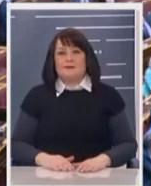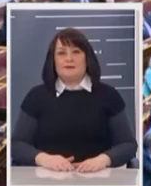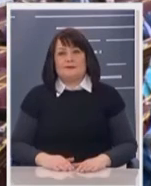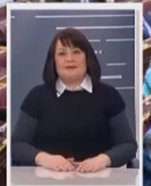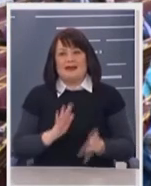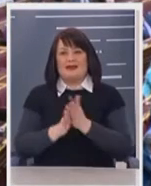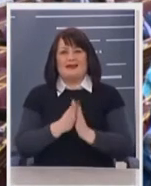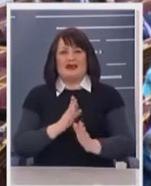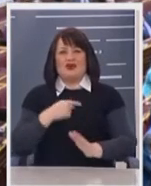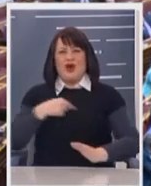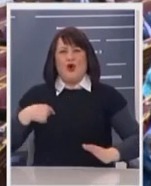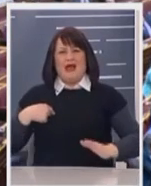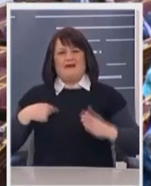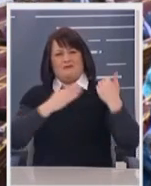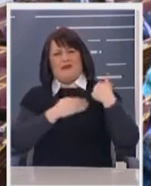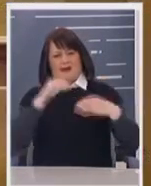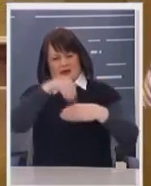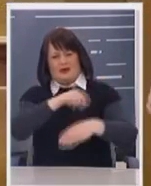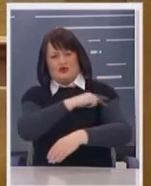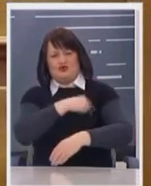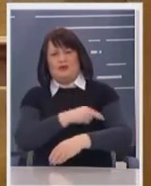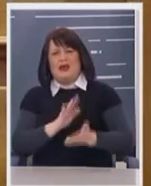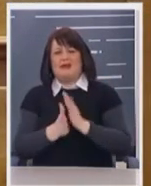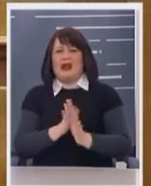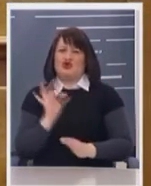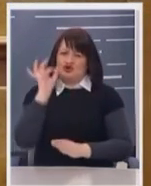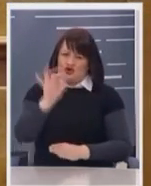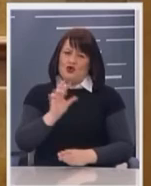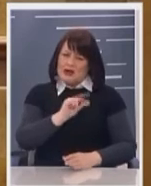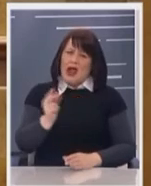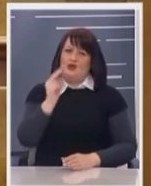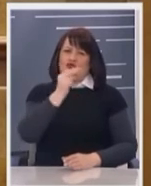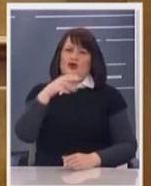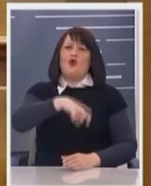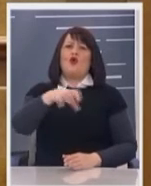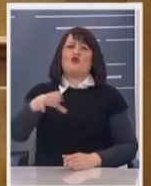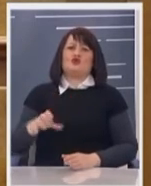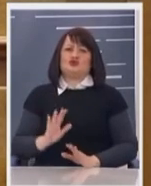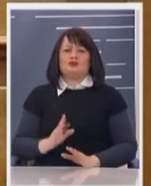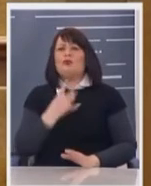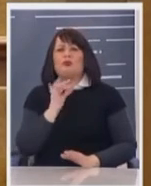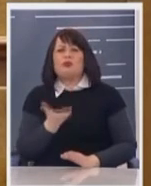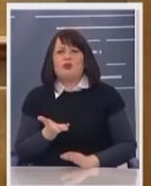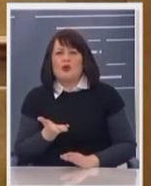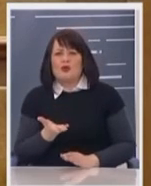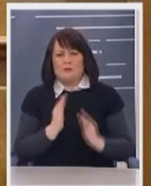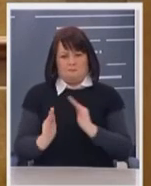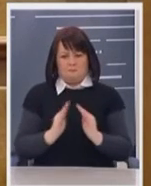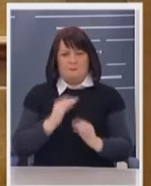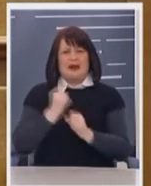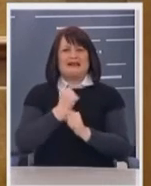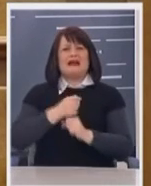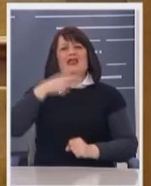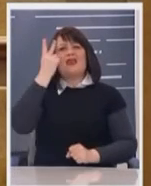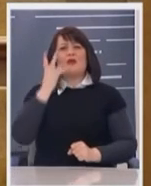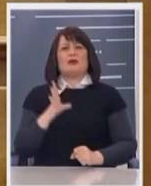εργολαβίες στα νοσοκομεία. Στόχος μας είναι να τελειώσουμε και αλλού για έναν επιπλέον λόγο, όχι μόνο για να προασπίσουμε τα εργασιακά